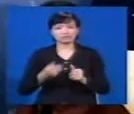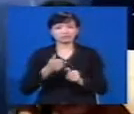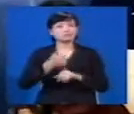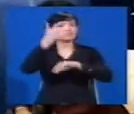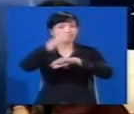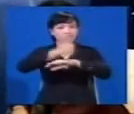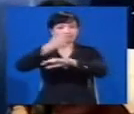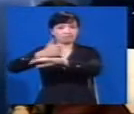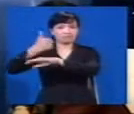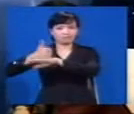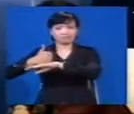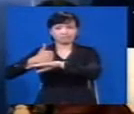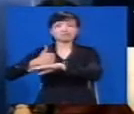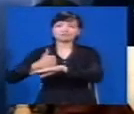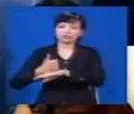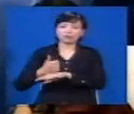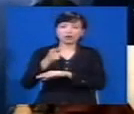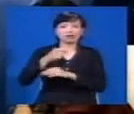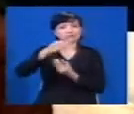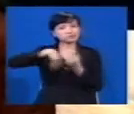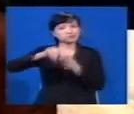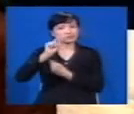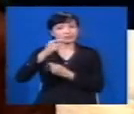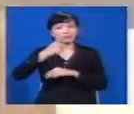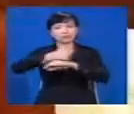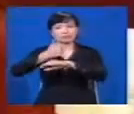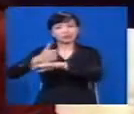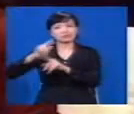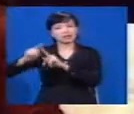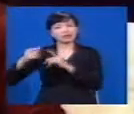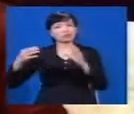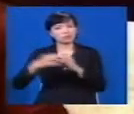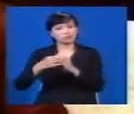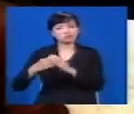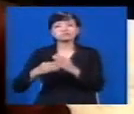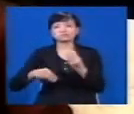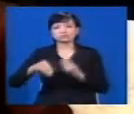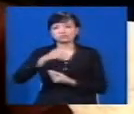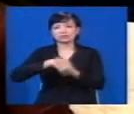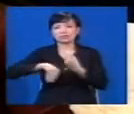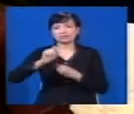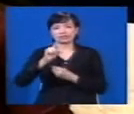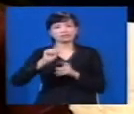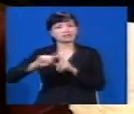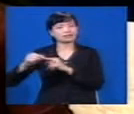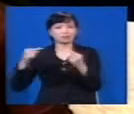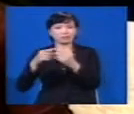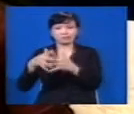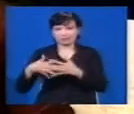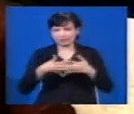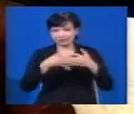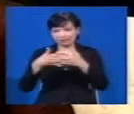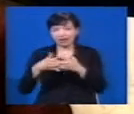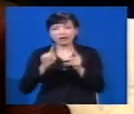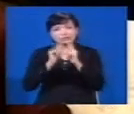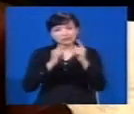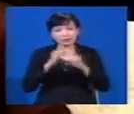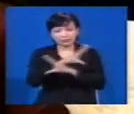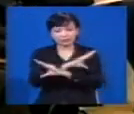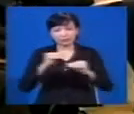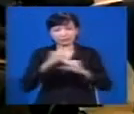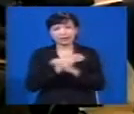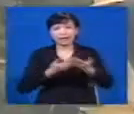ของ US APEC Business Coalition จากหลากหลายกลุ่มธุรกิจในสหรัฐอเมริกาในการแลกเปลี่ยนความคิดเห็นระหว่างผู้น